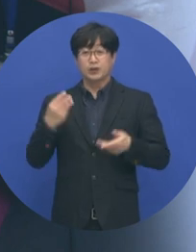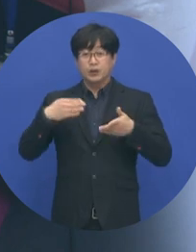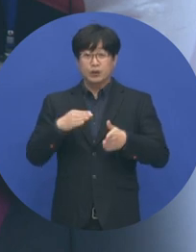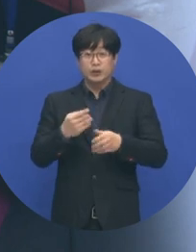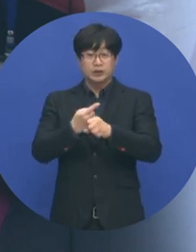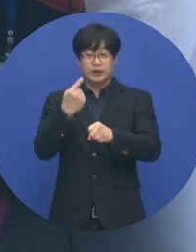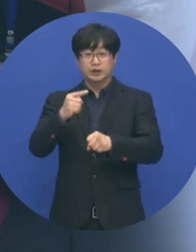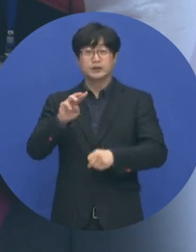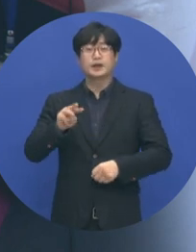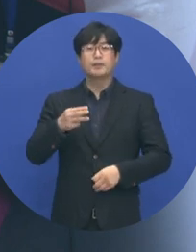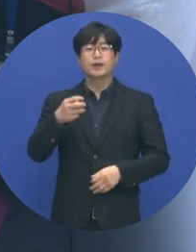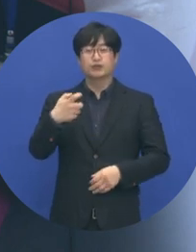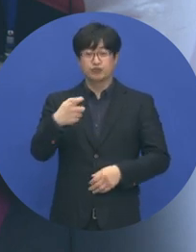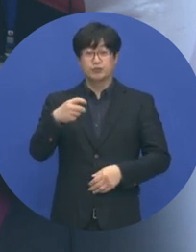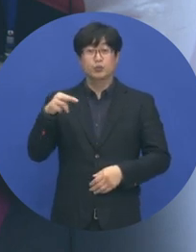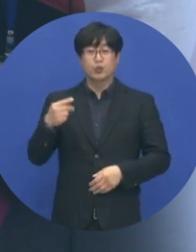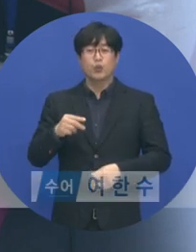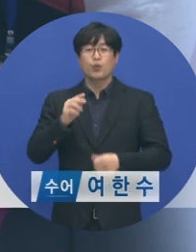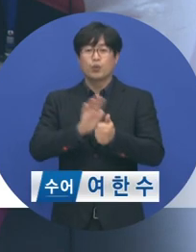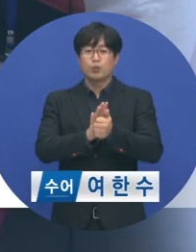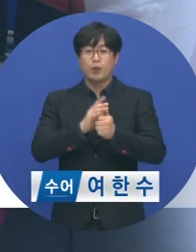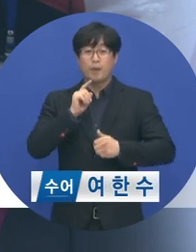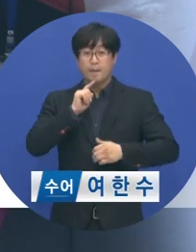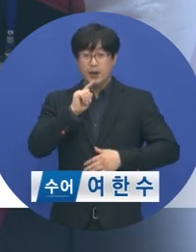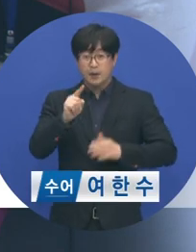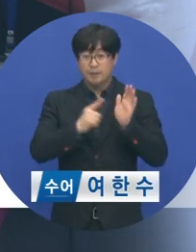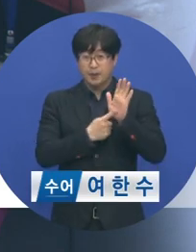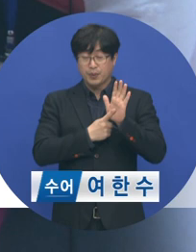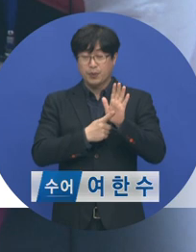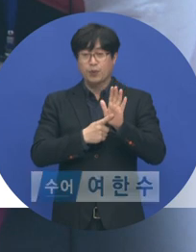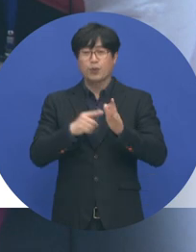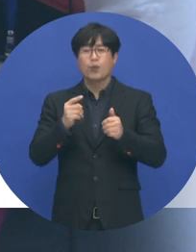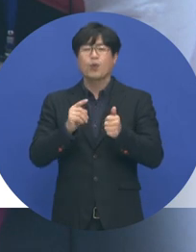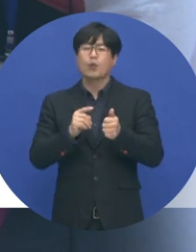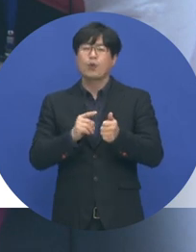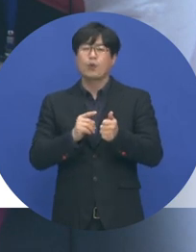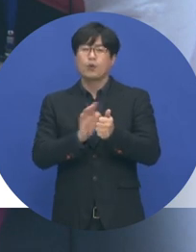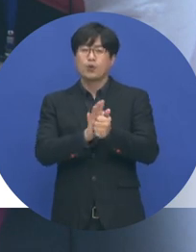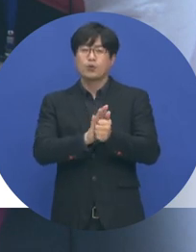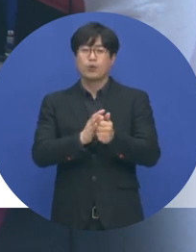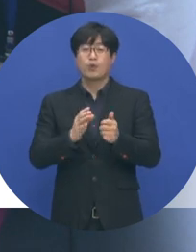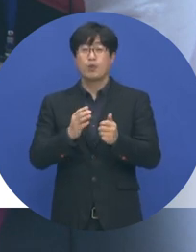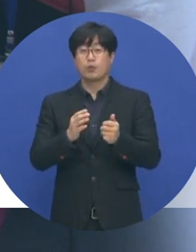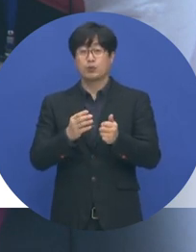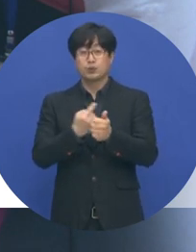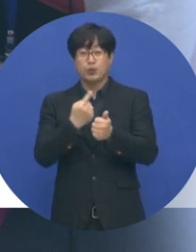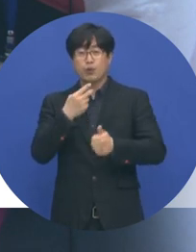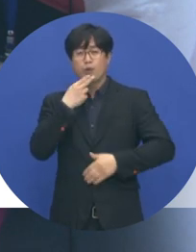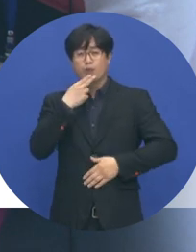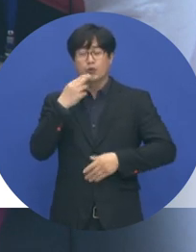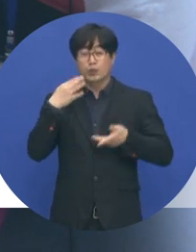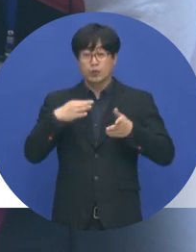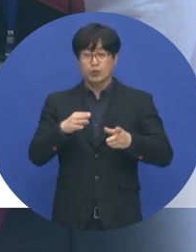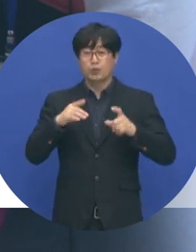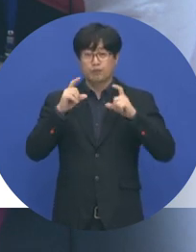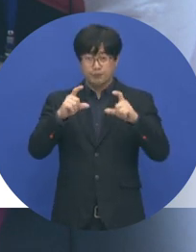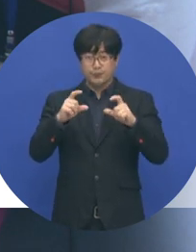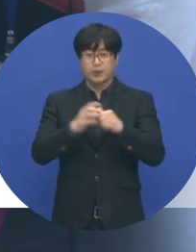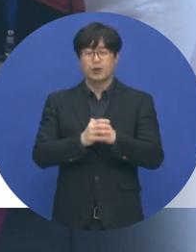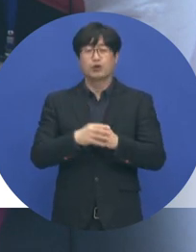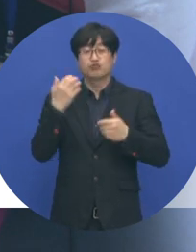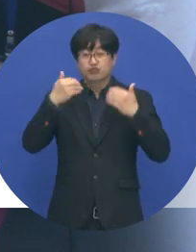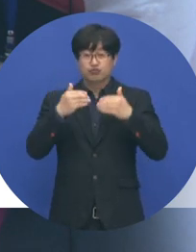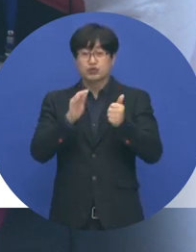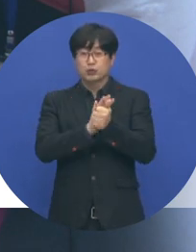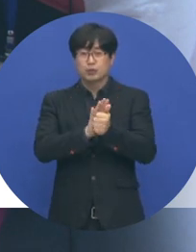경기도는 지난해 360도 돌봄을 발표하며 돌봄 공백이 없는 경기도를 선언했는데요. 그중 하나인 누구나 돌봄이 도내